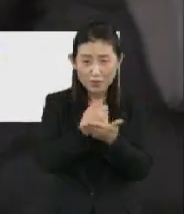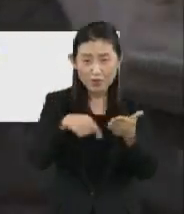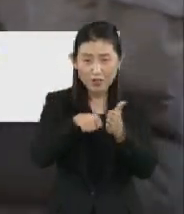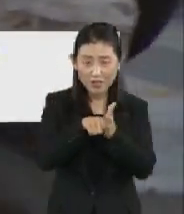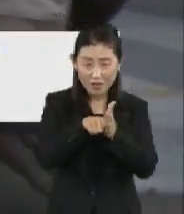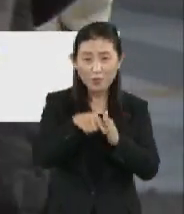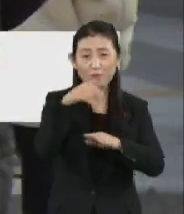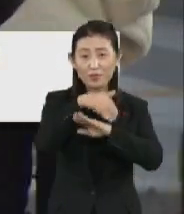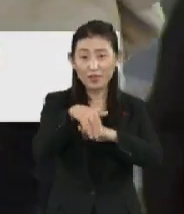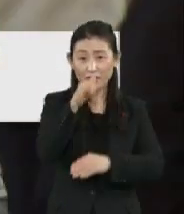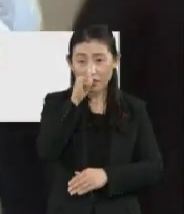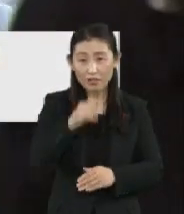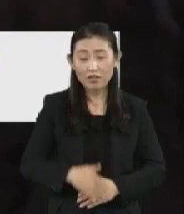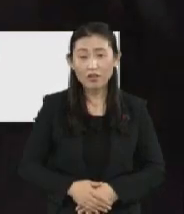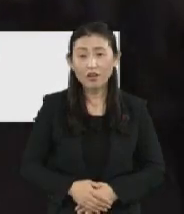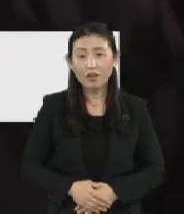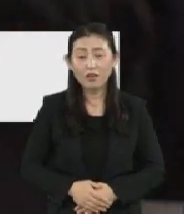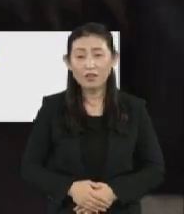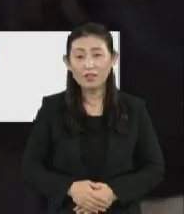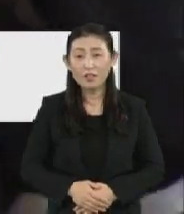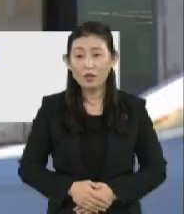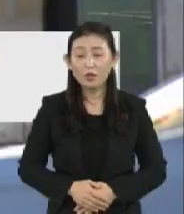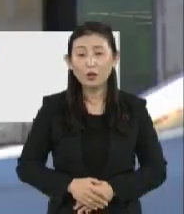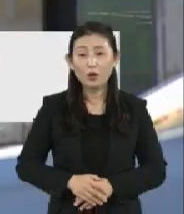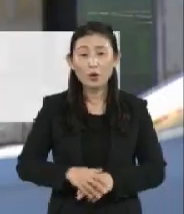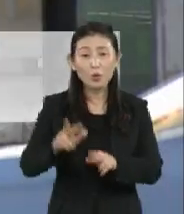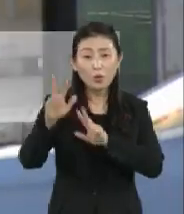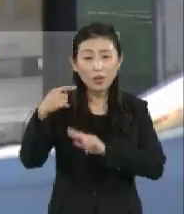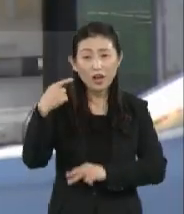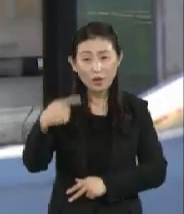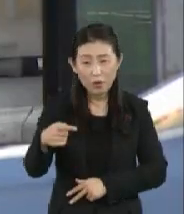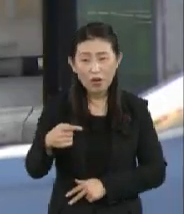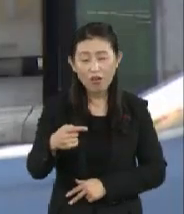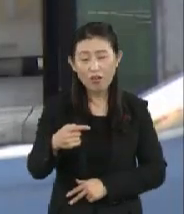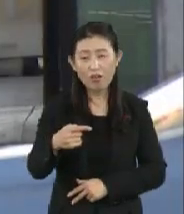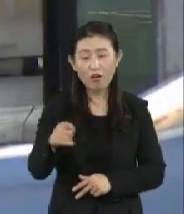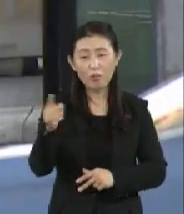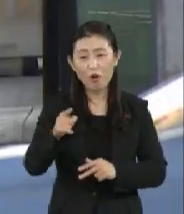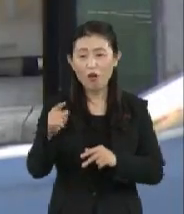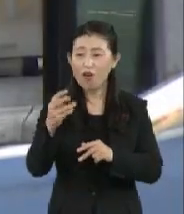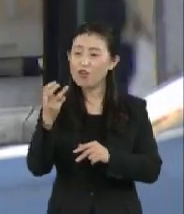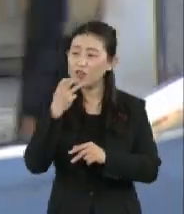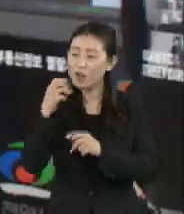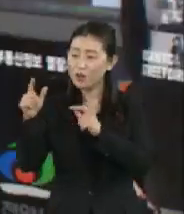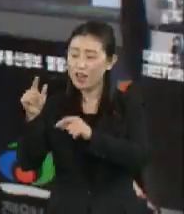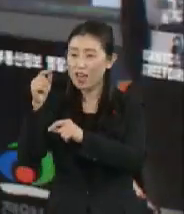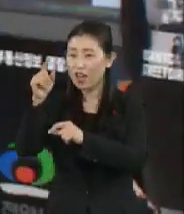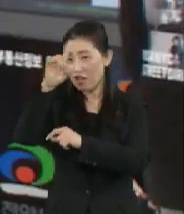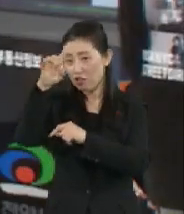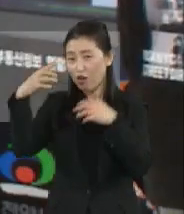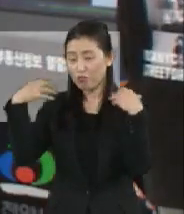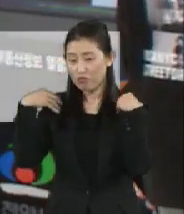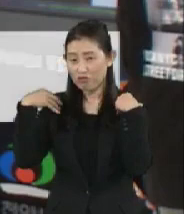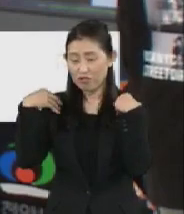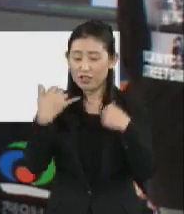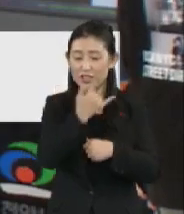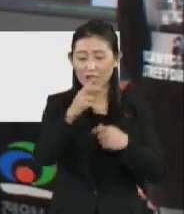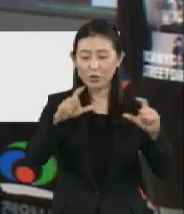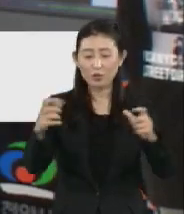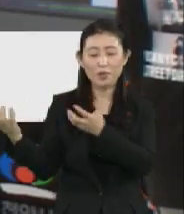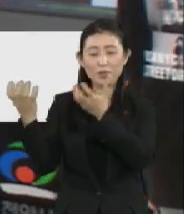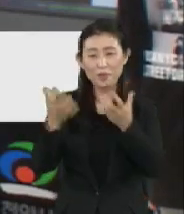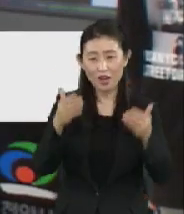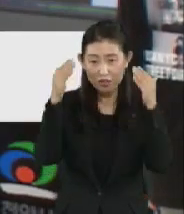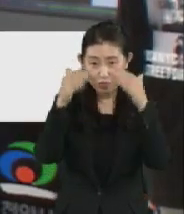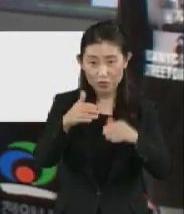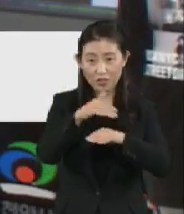집중한다는 전략을 세웠는데 대표 공약으로는 행정수도 완성이 될 전망입니다. 세종시 행정수도 완성,